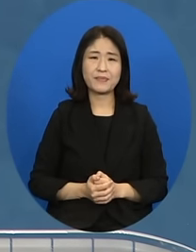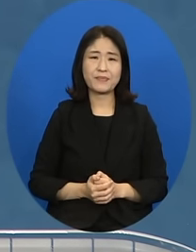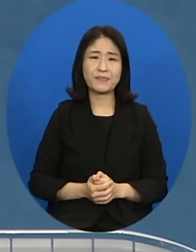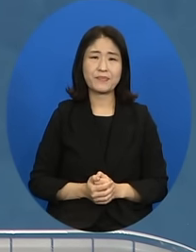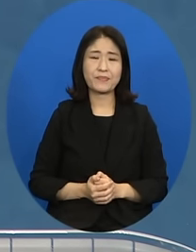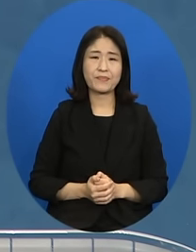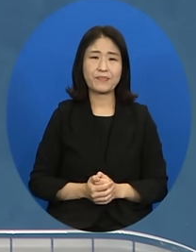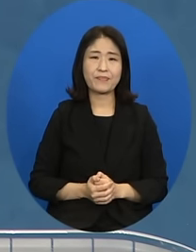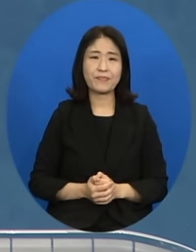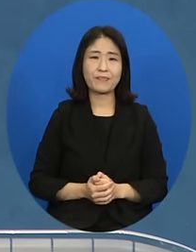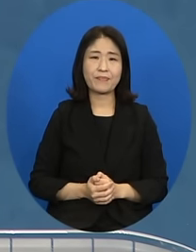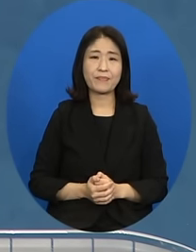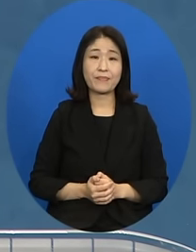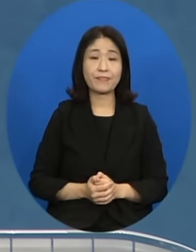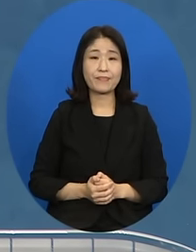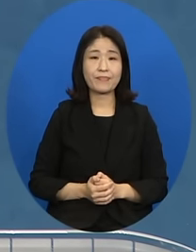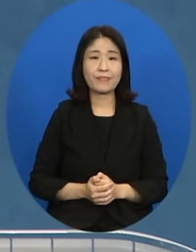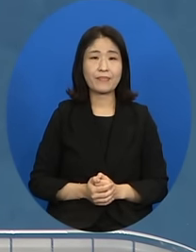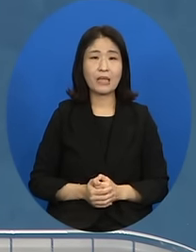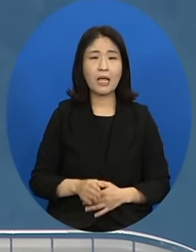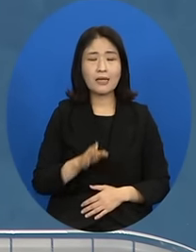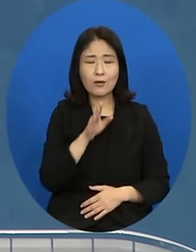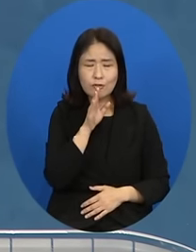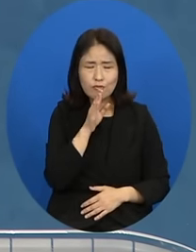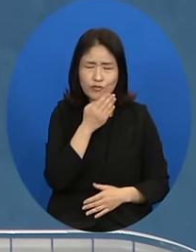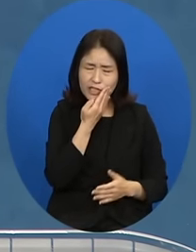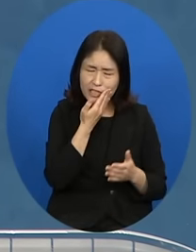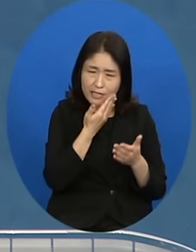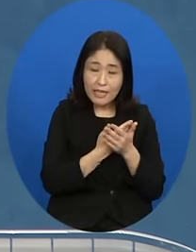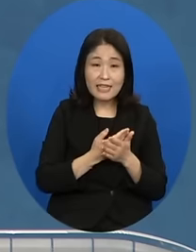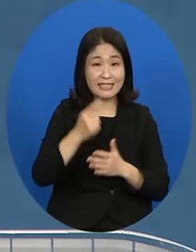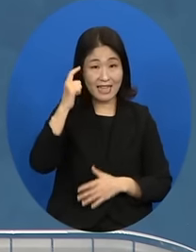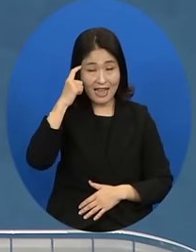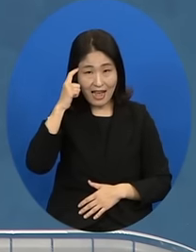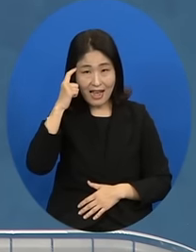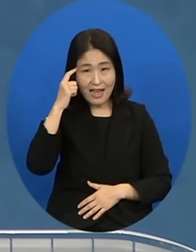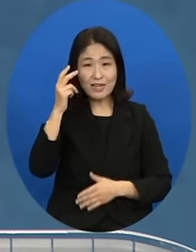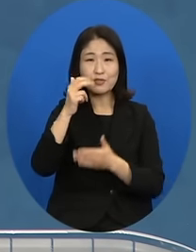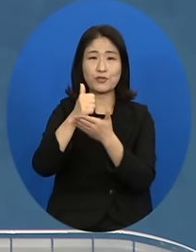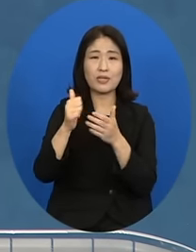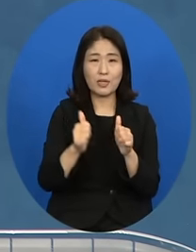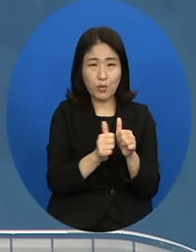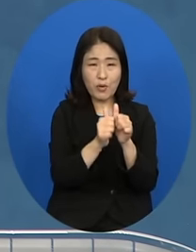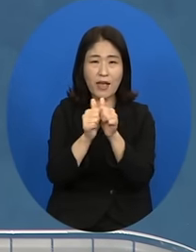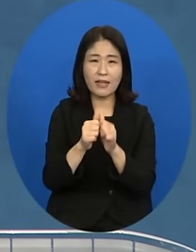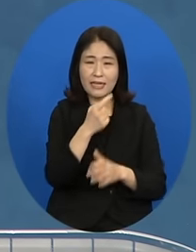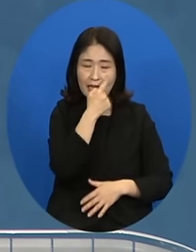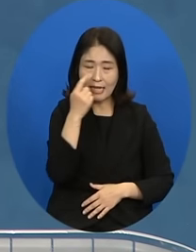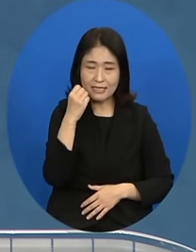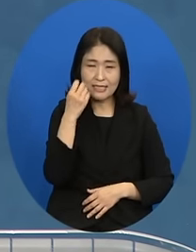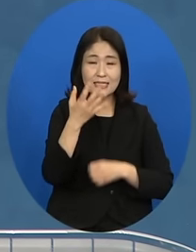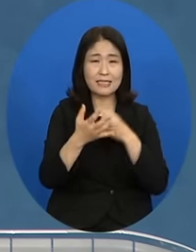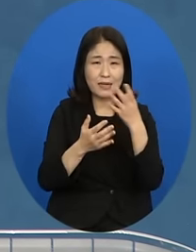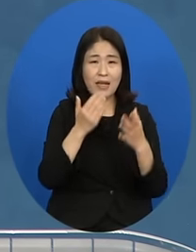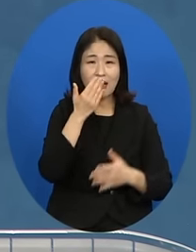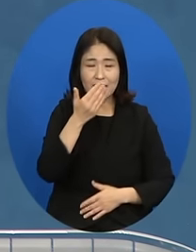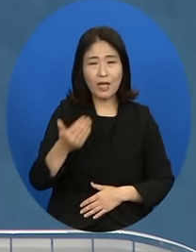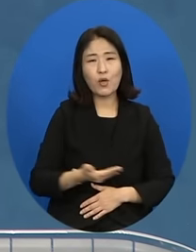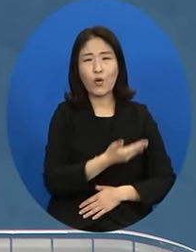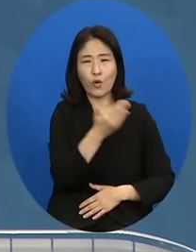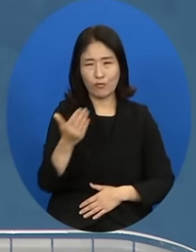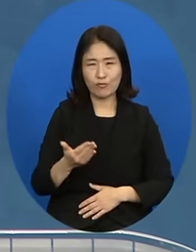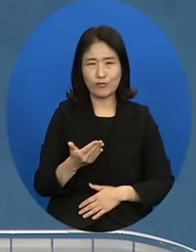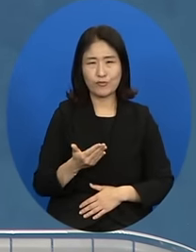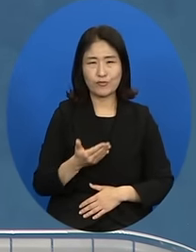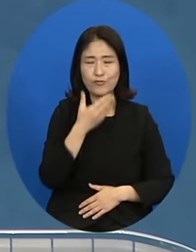이것을 정말 귀히 여기시고 그리고 주와 동행하는 간증이 있는 여러분 되시기를 주의 이름으로